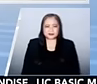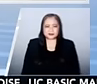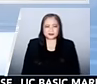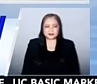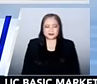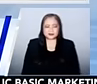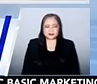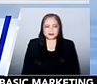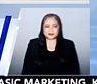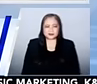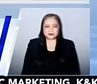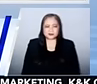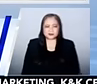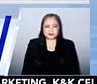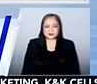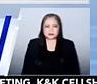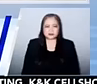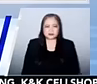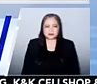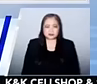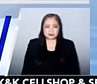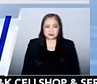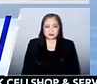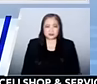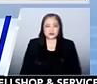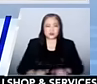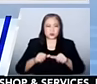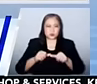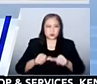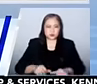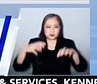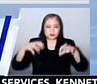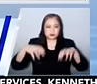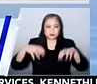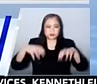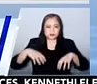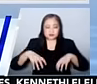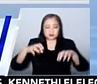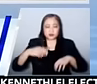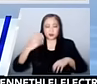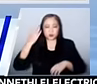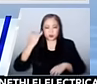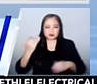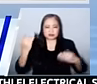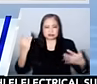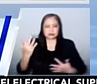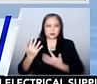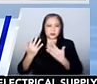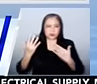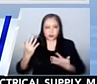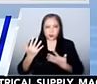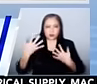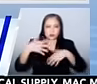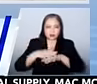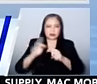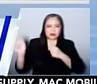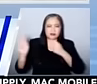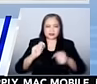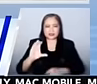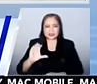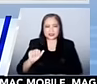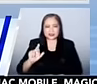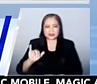TV dahil sa walang tigil na pag-ulang dala ng habagat na pinalalakas ng bagyong karina kabi-kabila ang baha sa